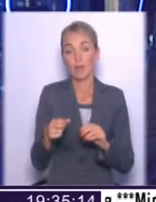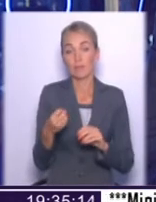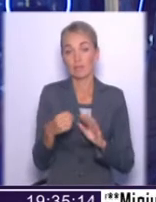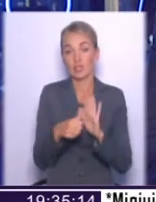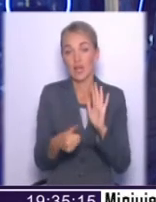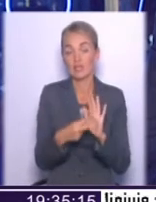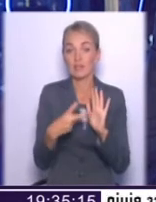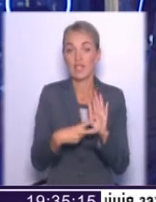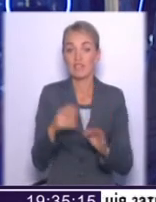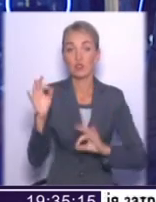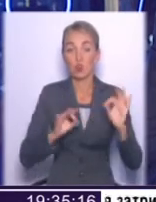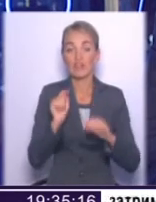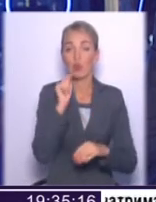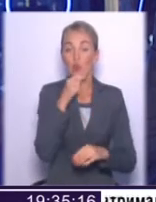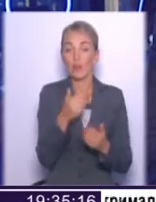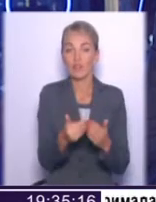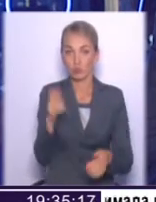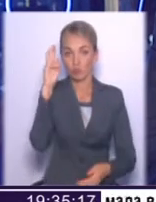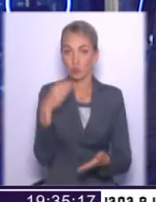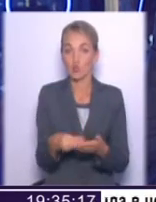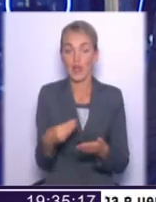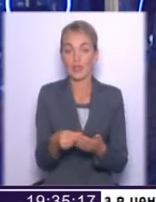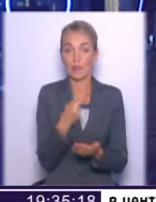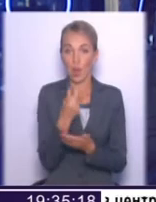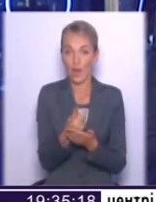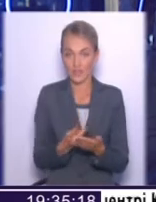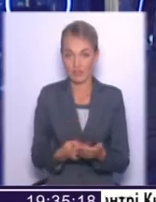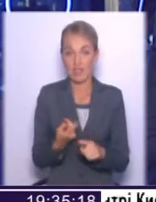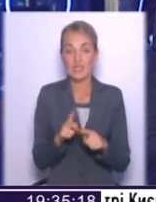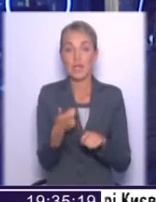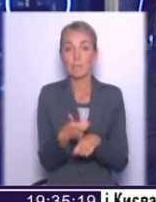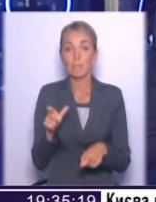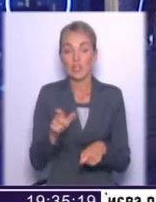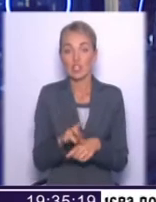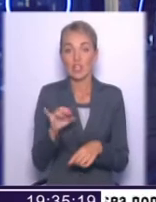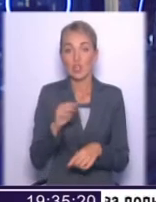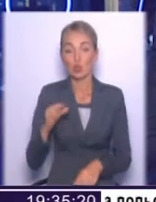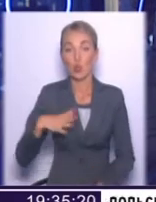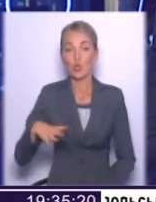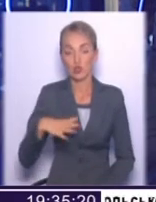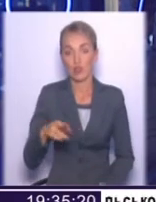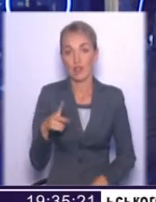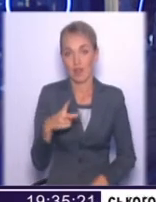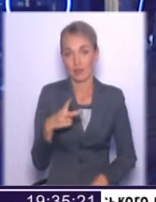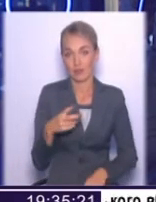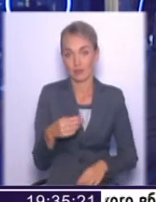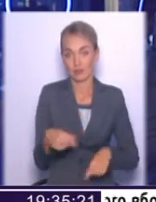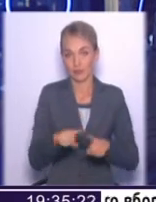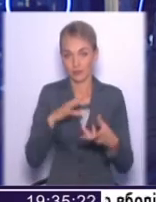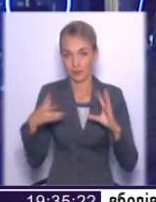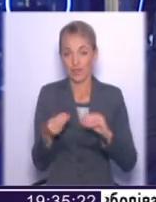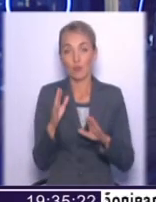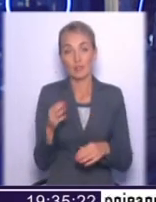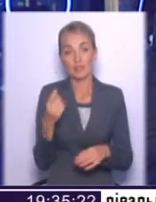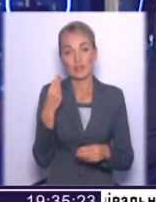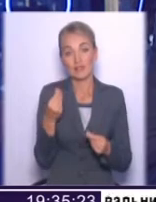16-17% економії від бюджетних показників, тобто це навіть більше, ніж ми очікували від пілоту як такого. Ми очікували, що у нас буде цифра